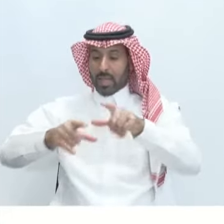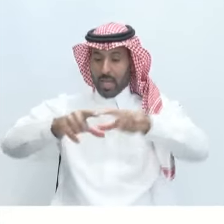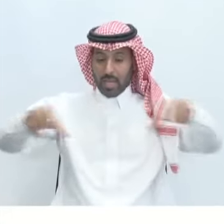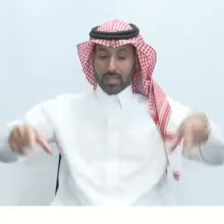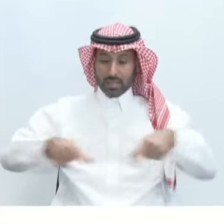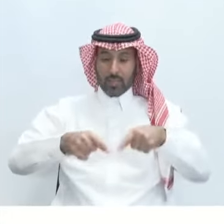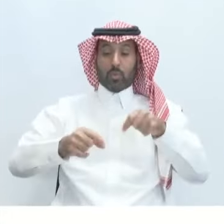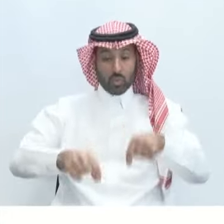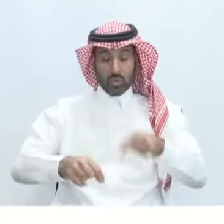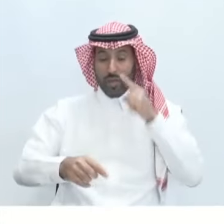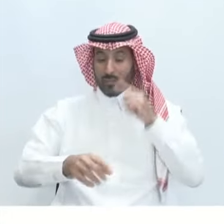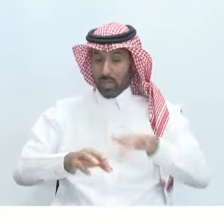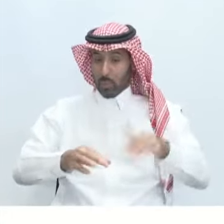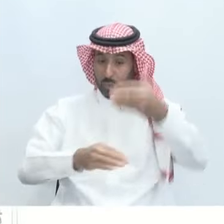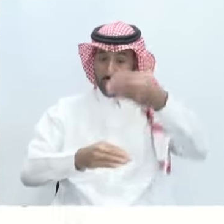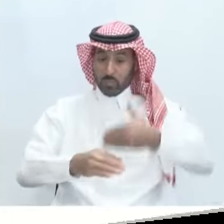موجوده